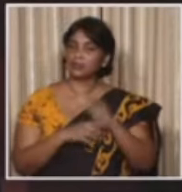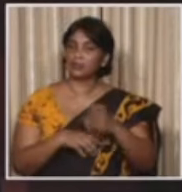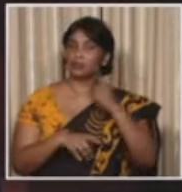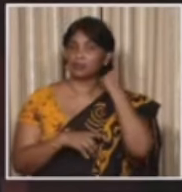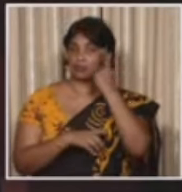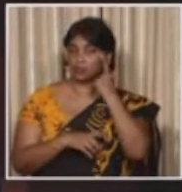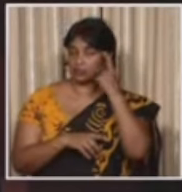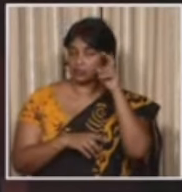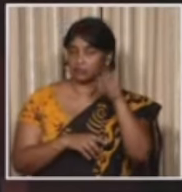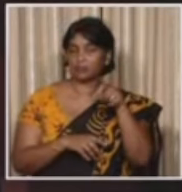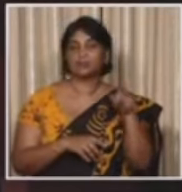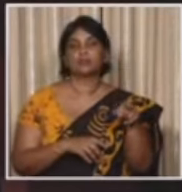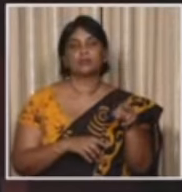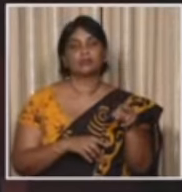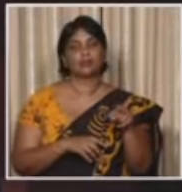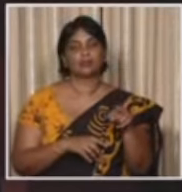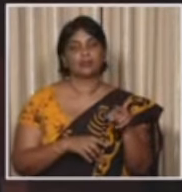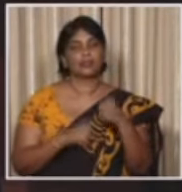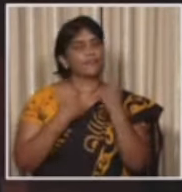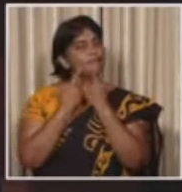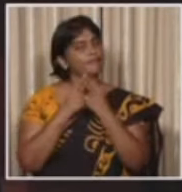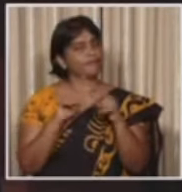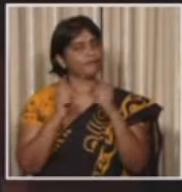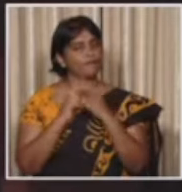විද්වතුන් විවිධ